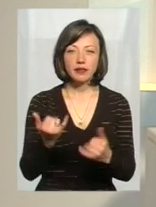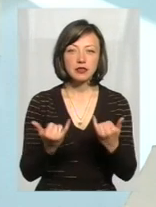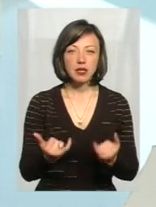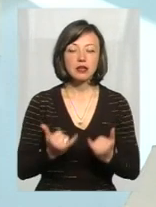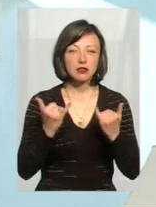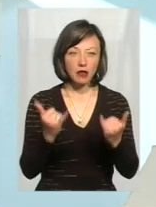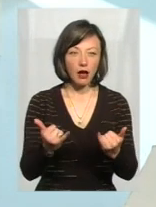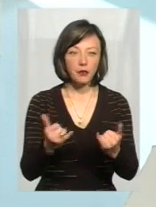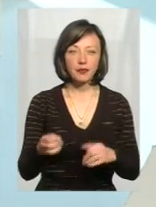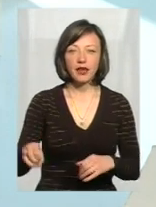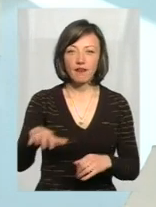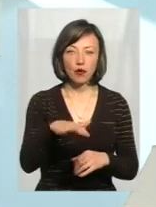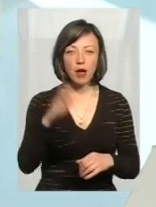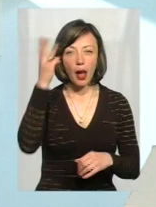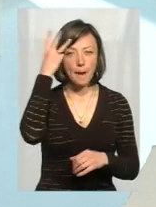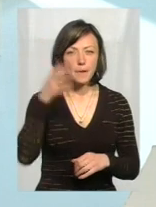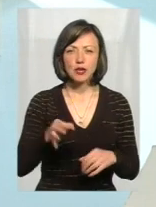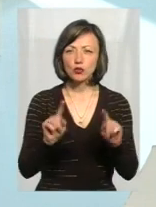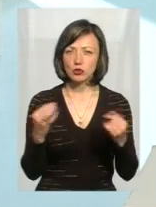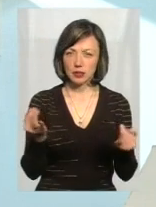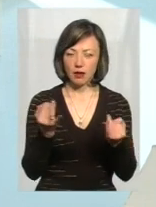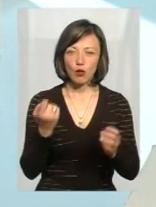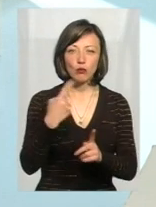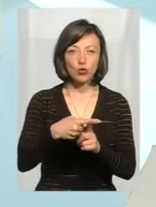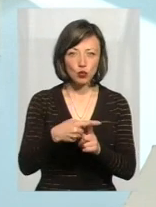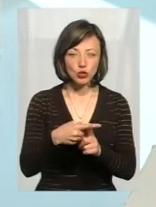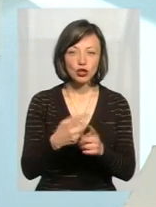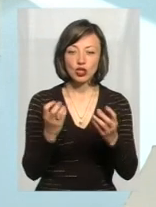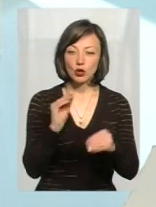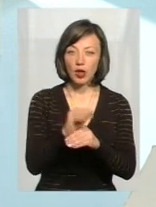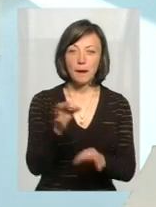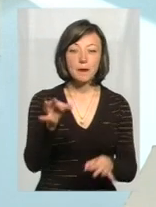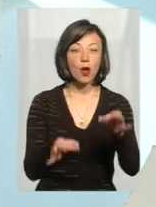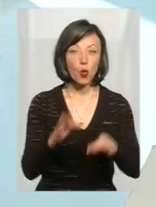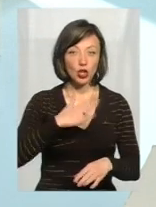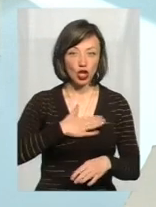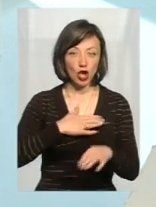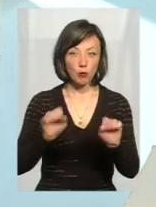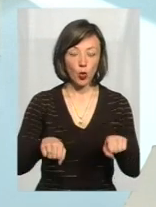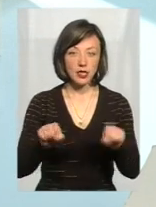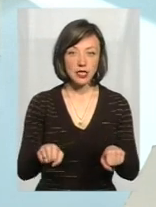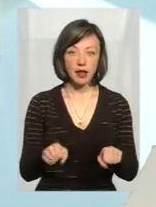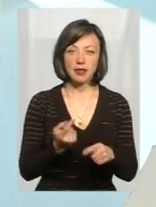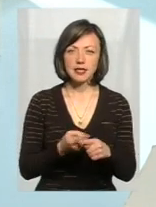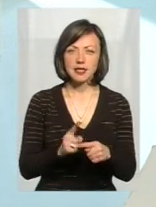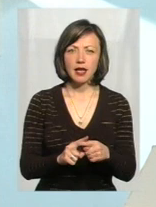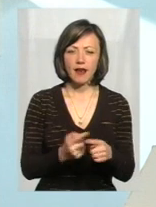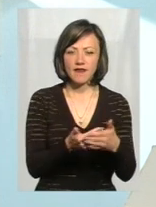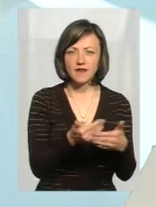для Європи. Хмельниччина дуже цікава. Плюс додаємо природний наш потенціал. Це